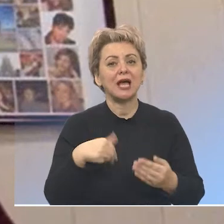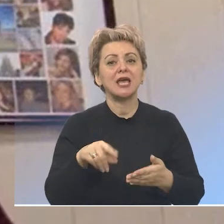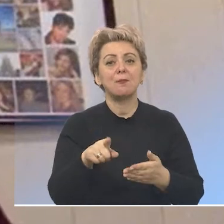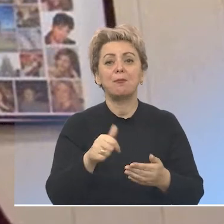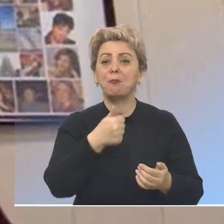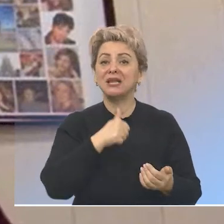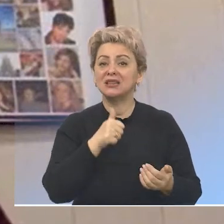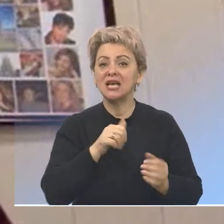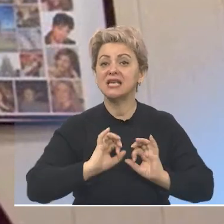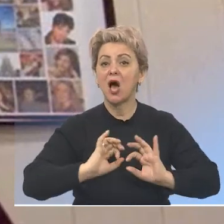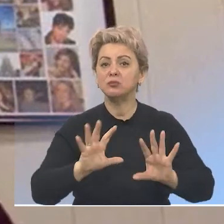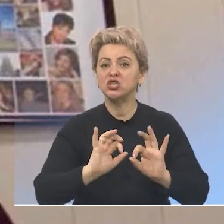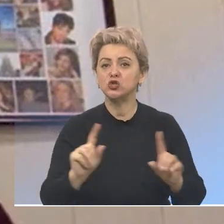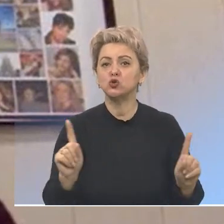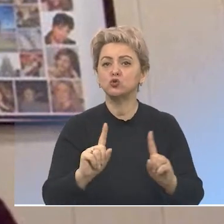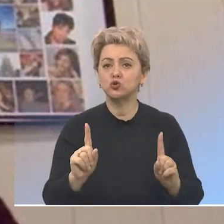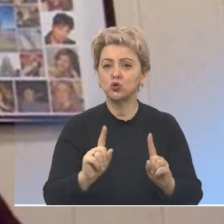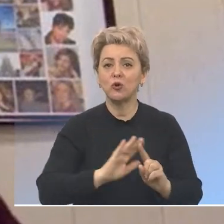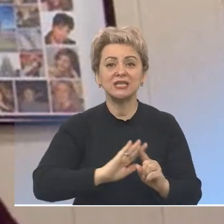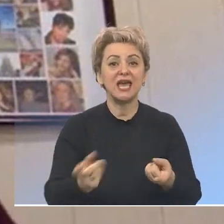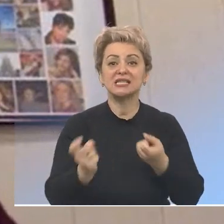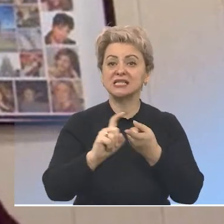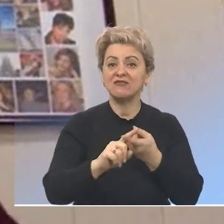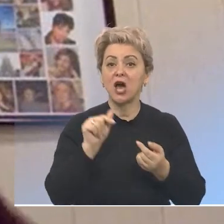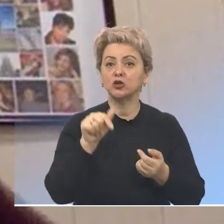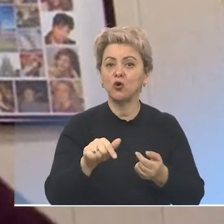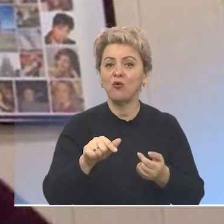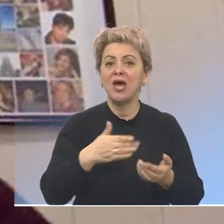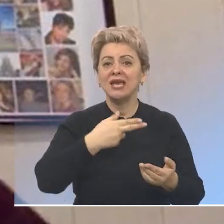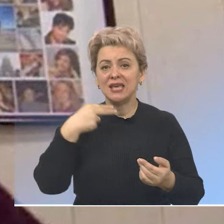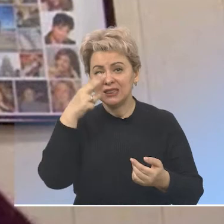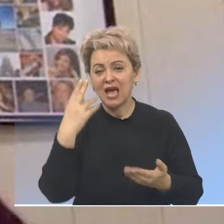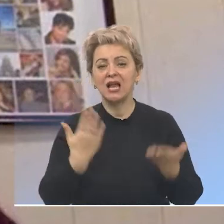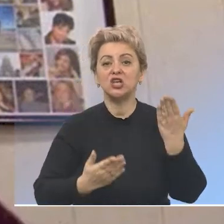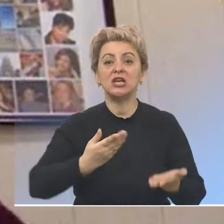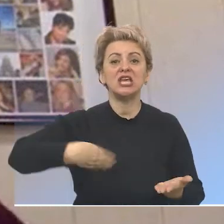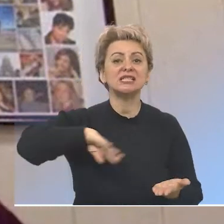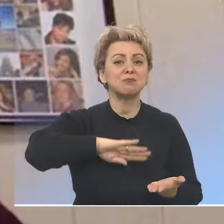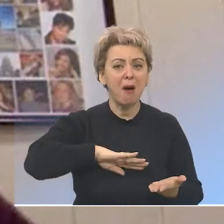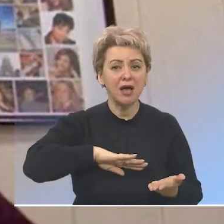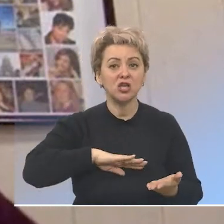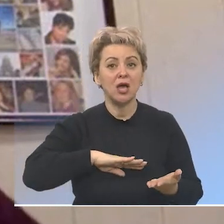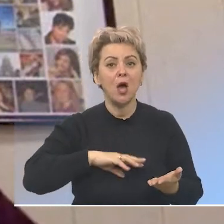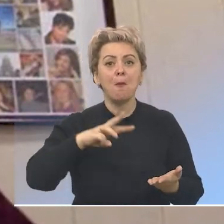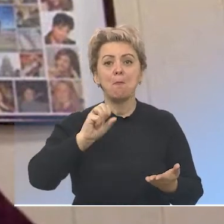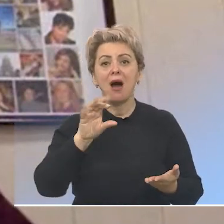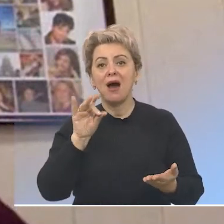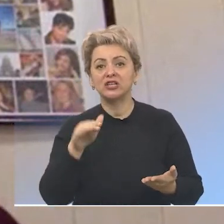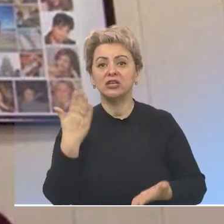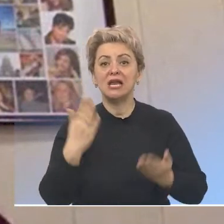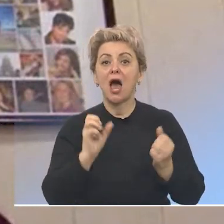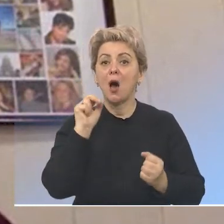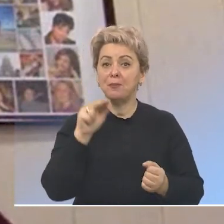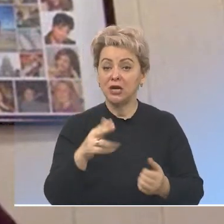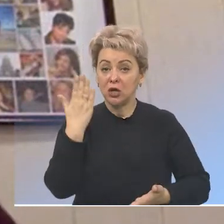я как бы еще раз пытаюсь вот объяснить, что вне зависимости от того, Италия это или Испания, март